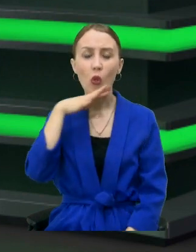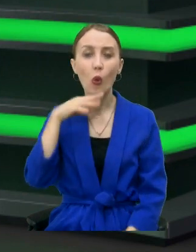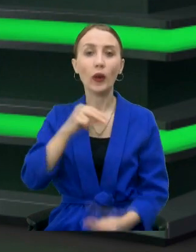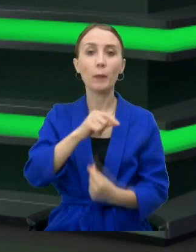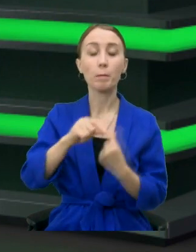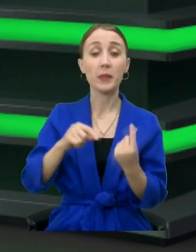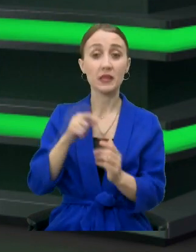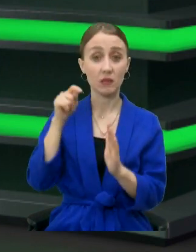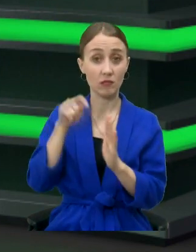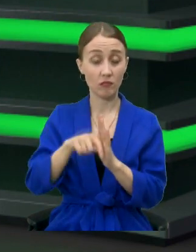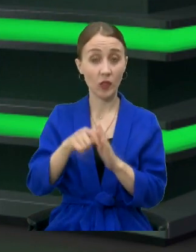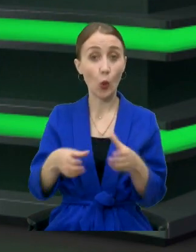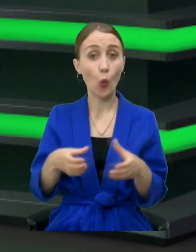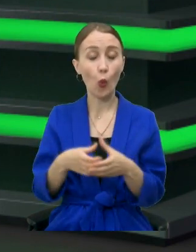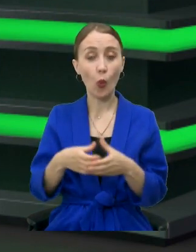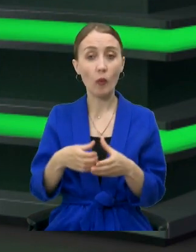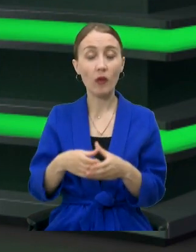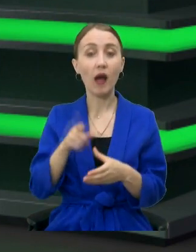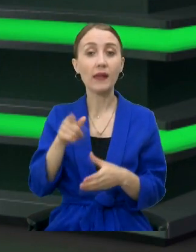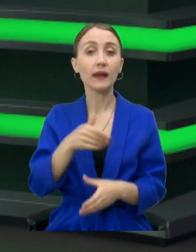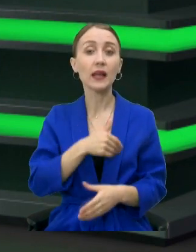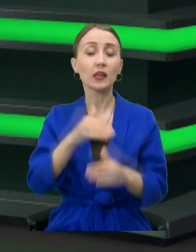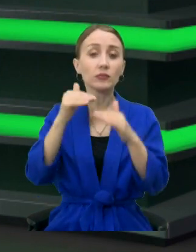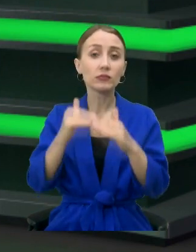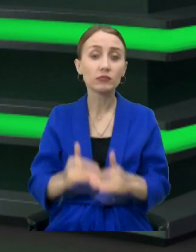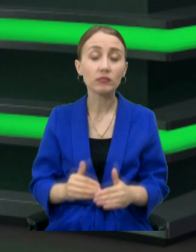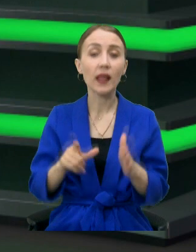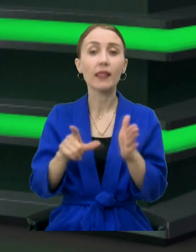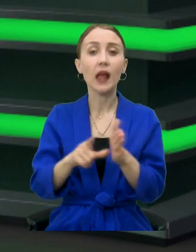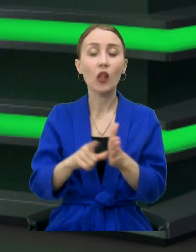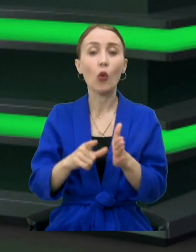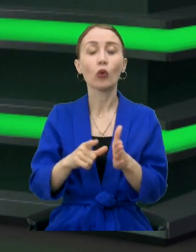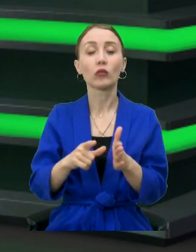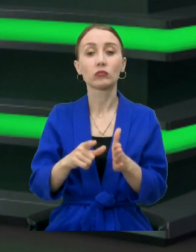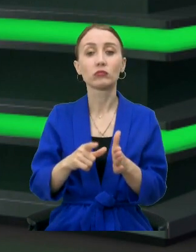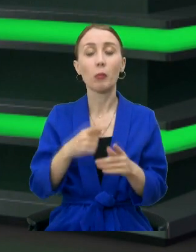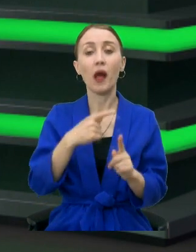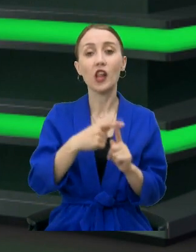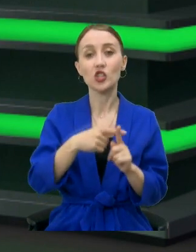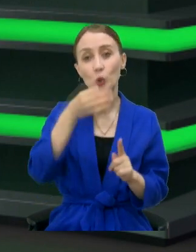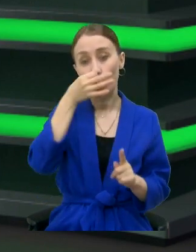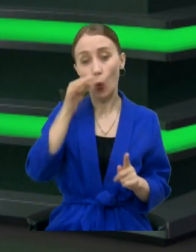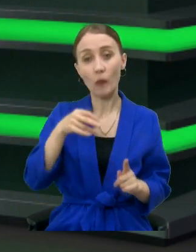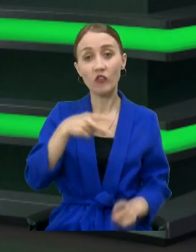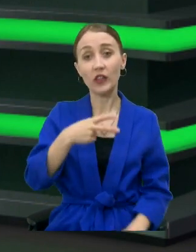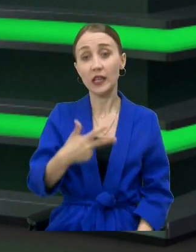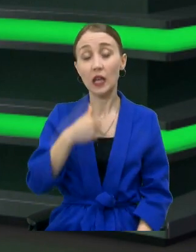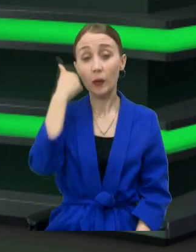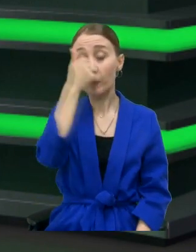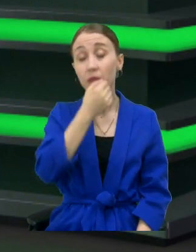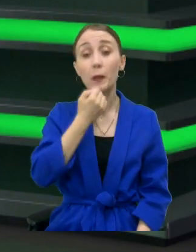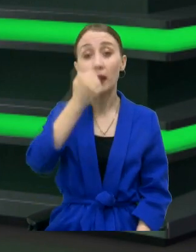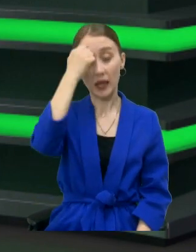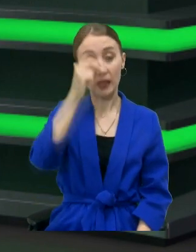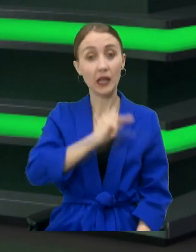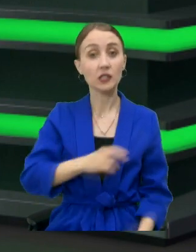бизнес-сообщества. Предприниматели выступали за понижение ставки с учетом положительного опыта в 2023 году. Благодаря сотрудничеству